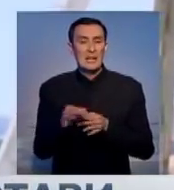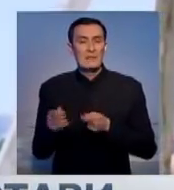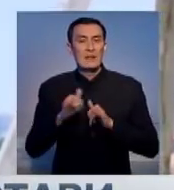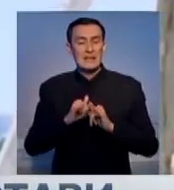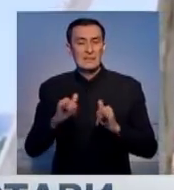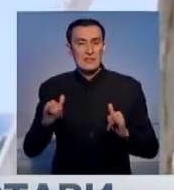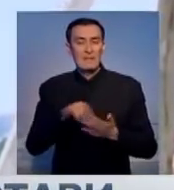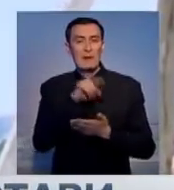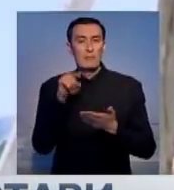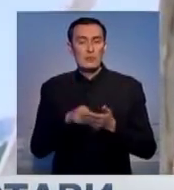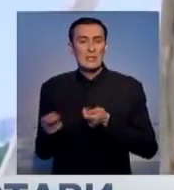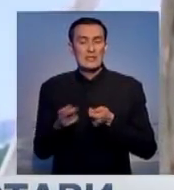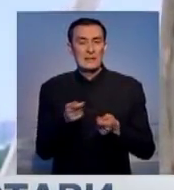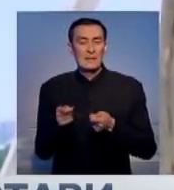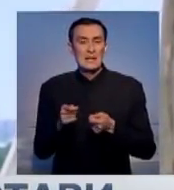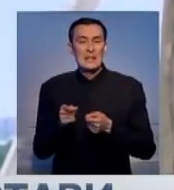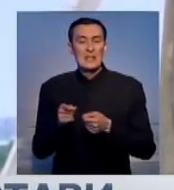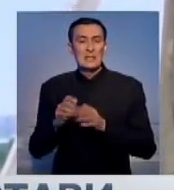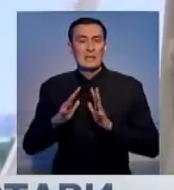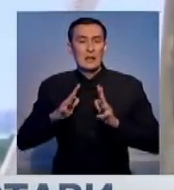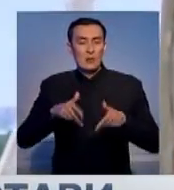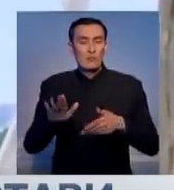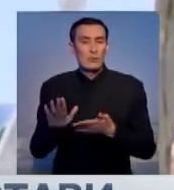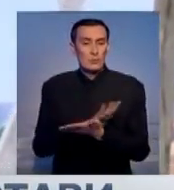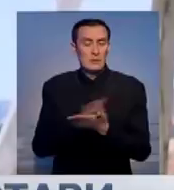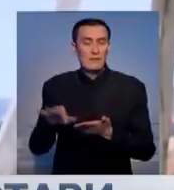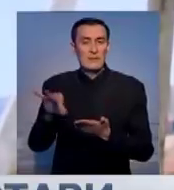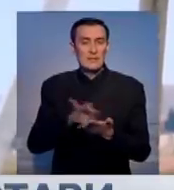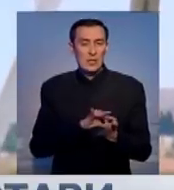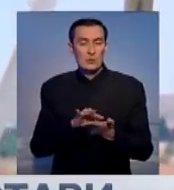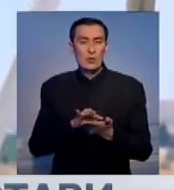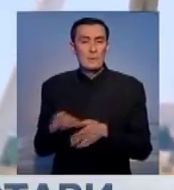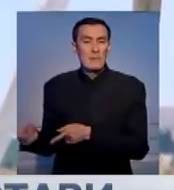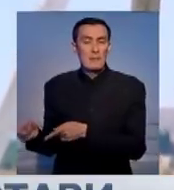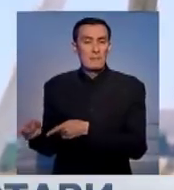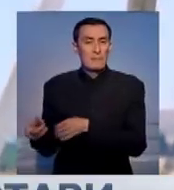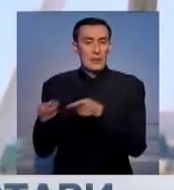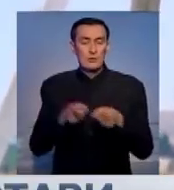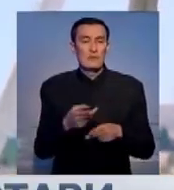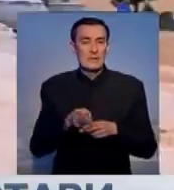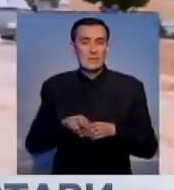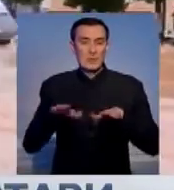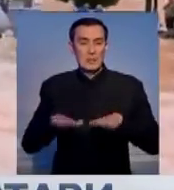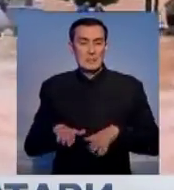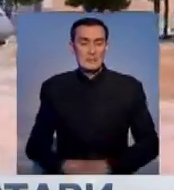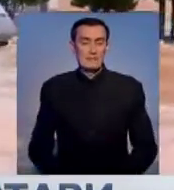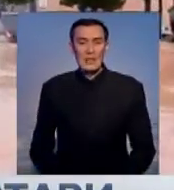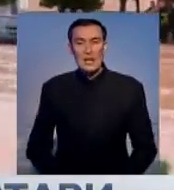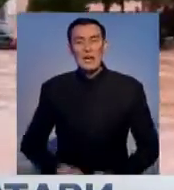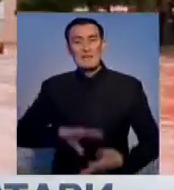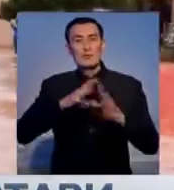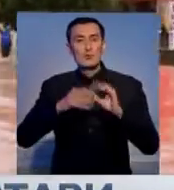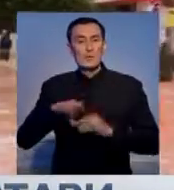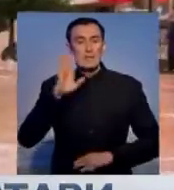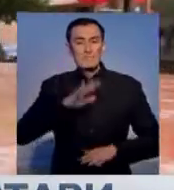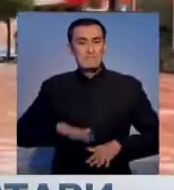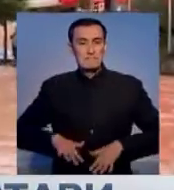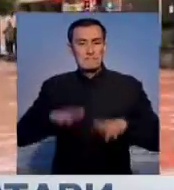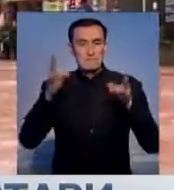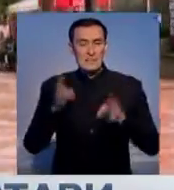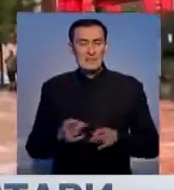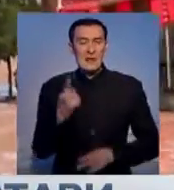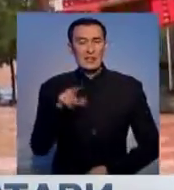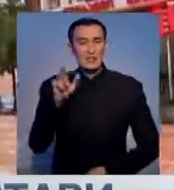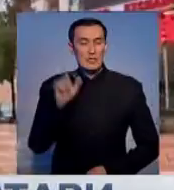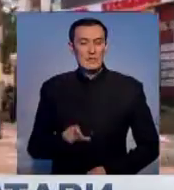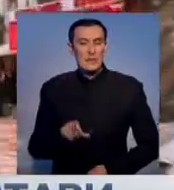в вопросах координации спецтехники, которая была незамедлительно мобилизована на месте. В результате стихийного бедствия ни один